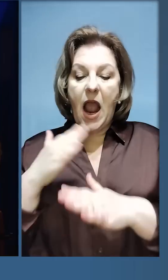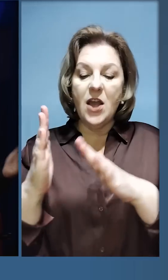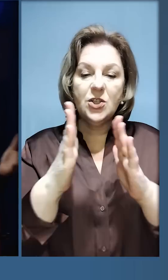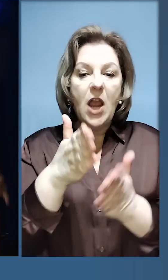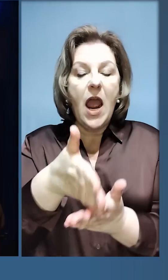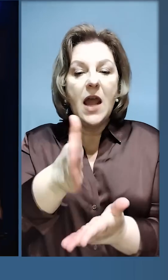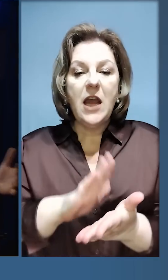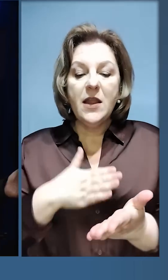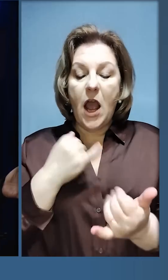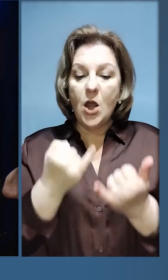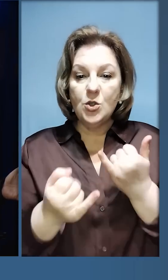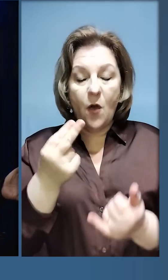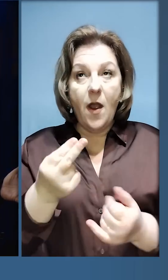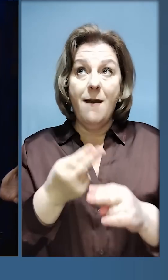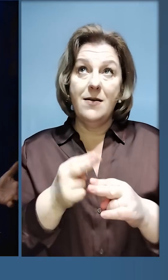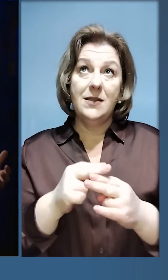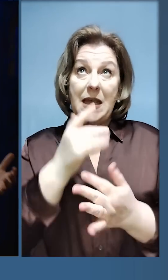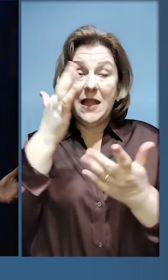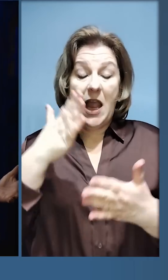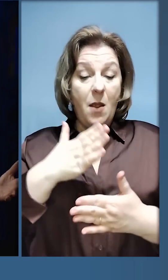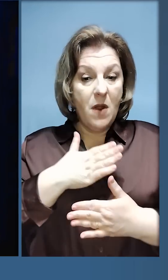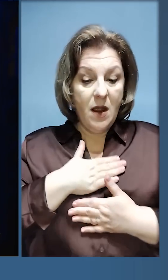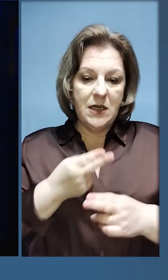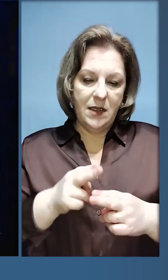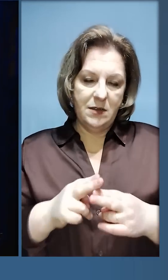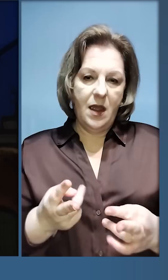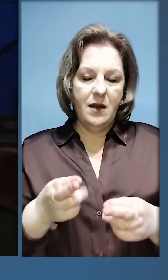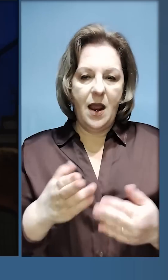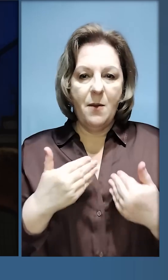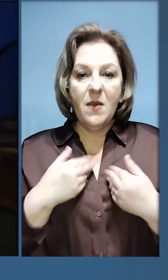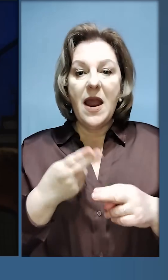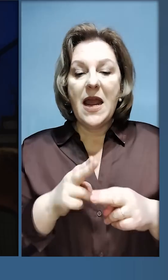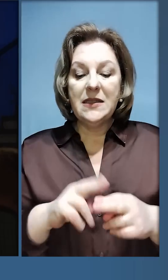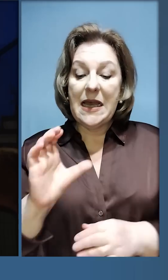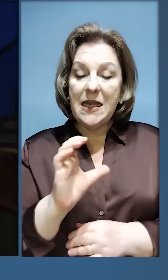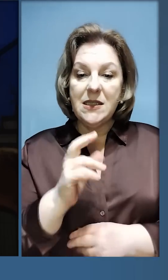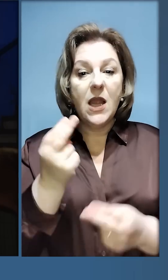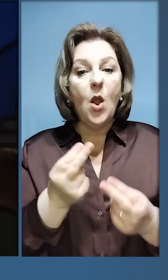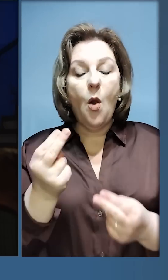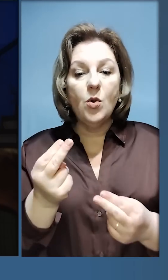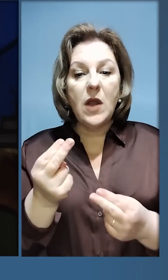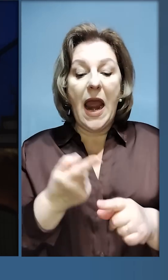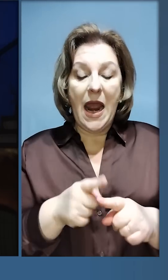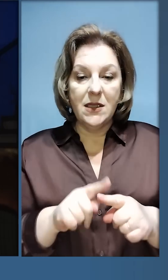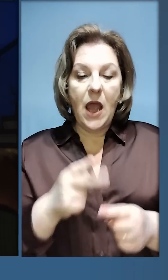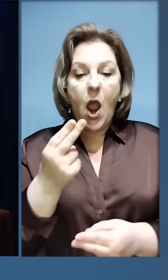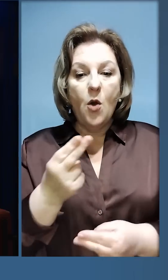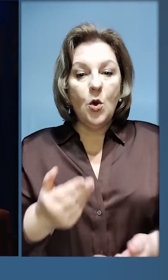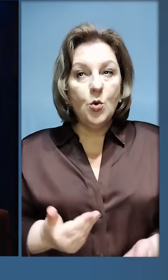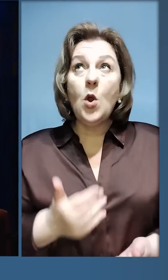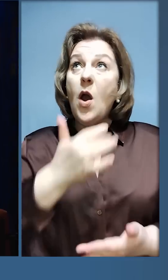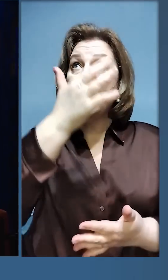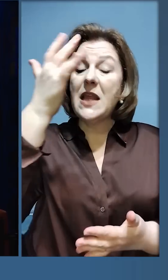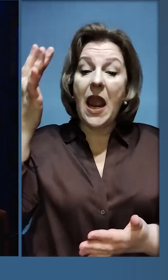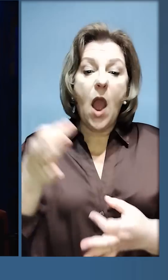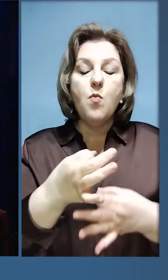це наш хліб, це наш жовтий колір. І це небо, наше небо. І це для мене, цей синій колір, він колір